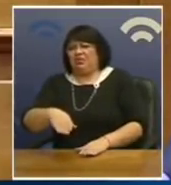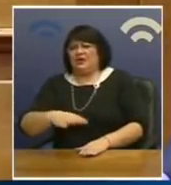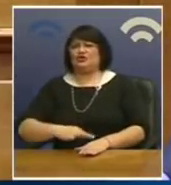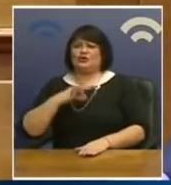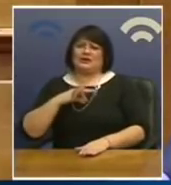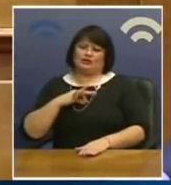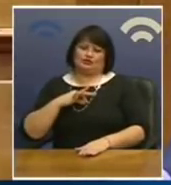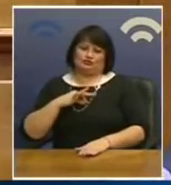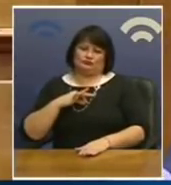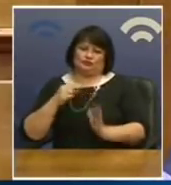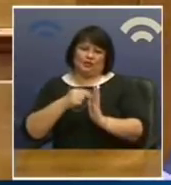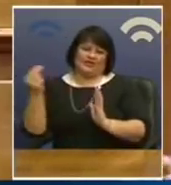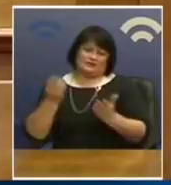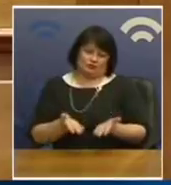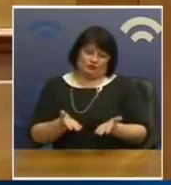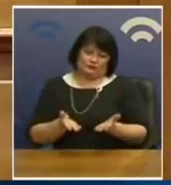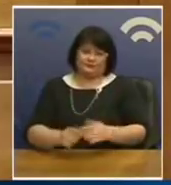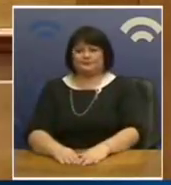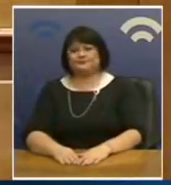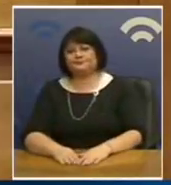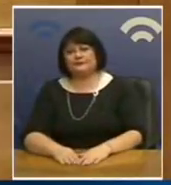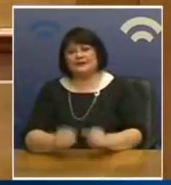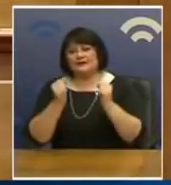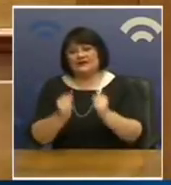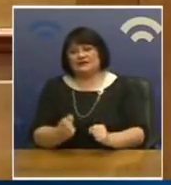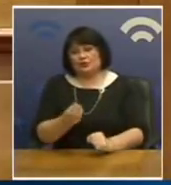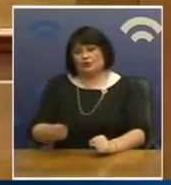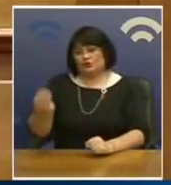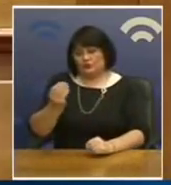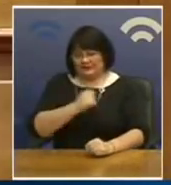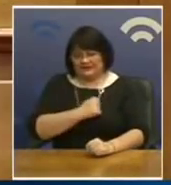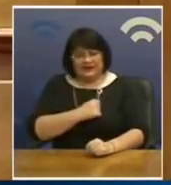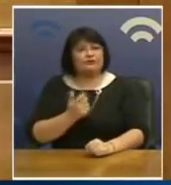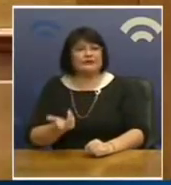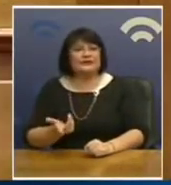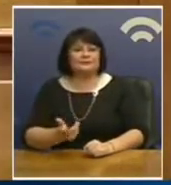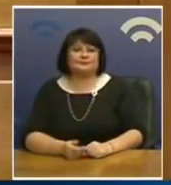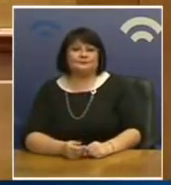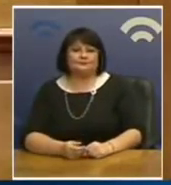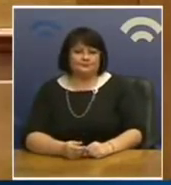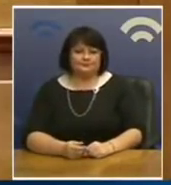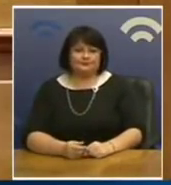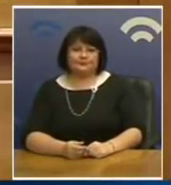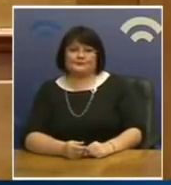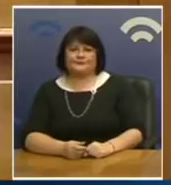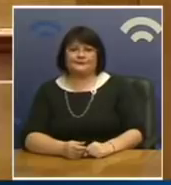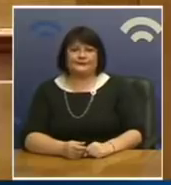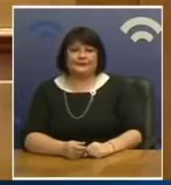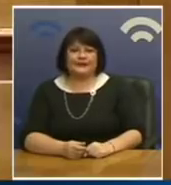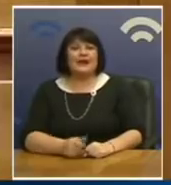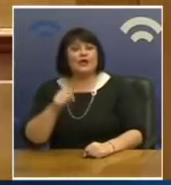θεσμού. Το κυριότερο όμως, πιστεύω, είναι ότι